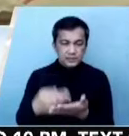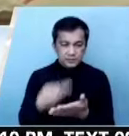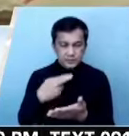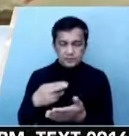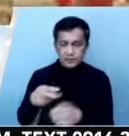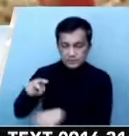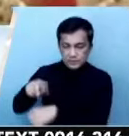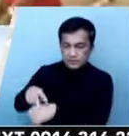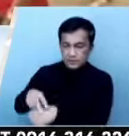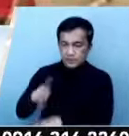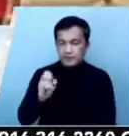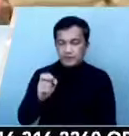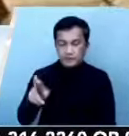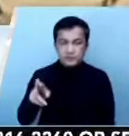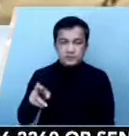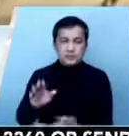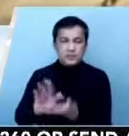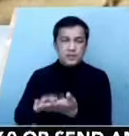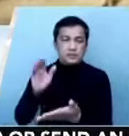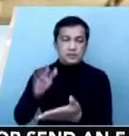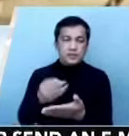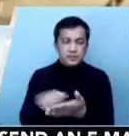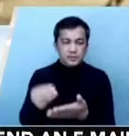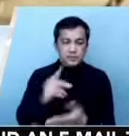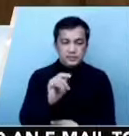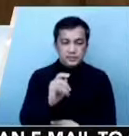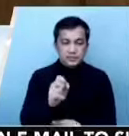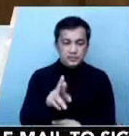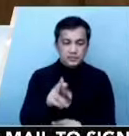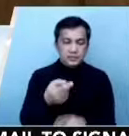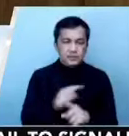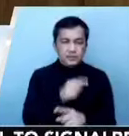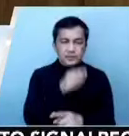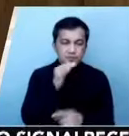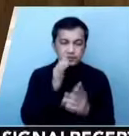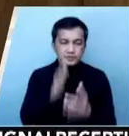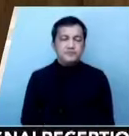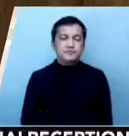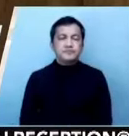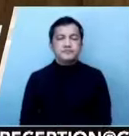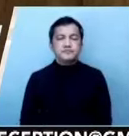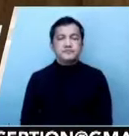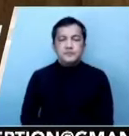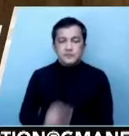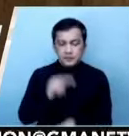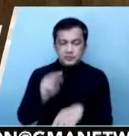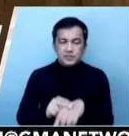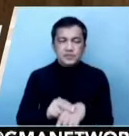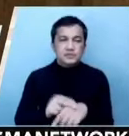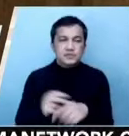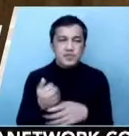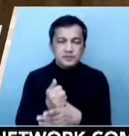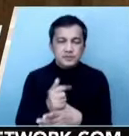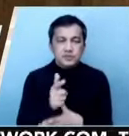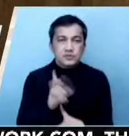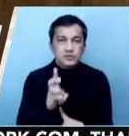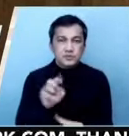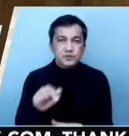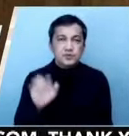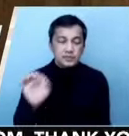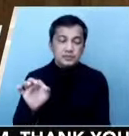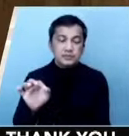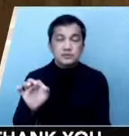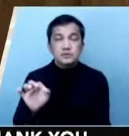sa mataas na bili ng mga traders mula sa mga magsasaka. The national average is 26.9. So kung